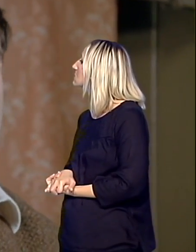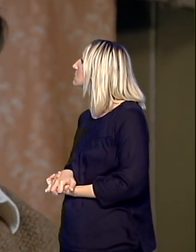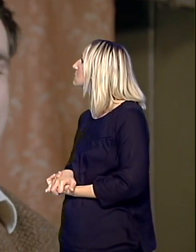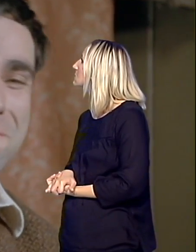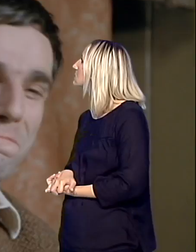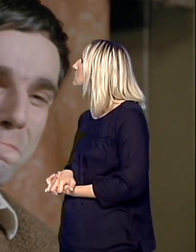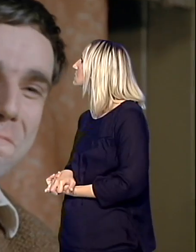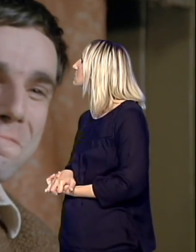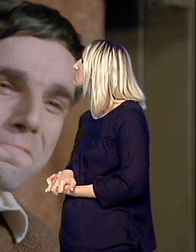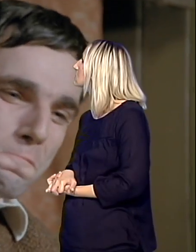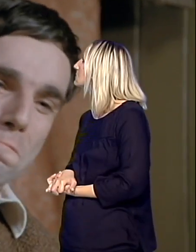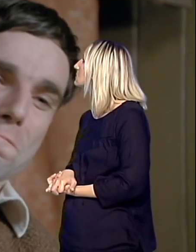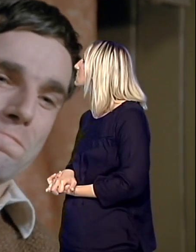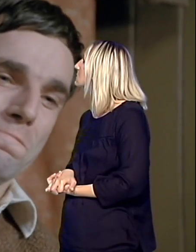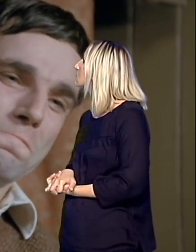Well.